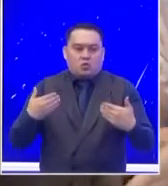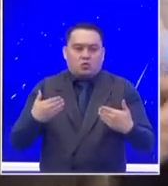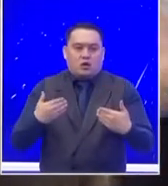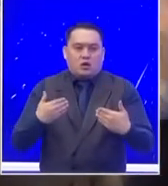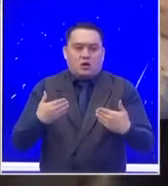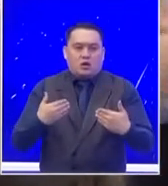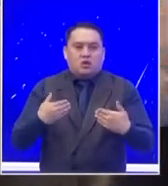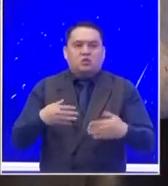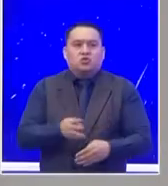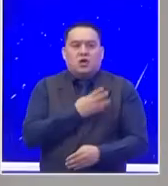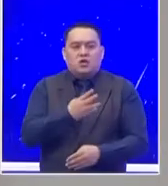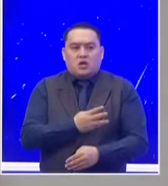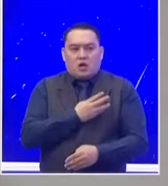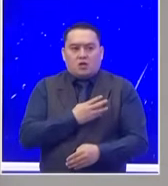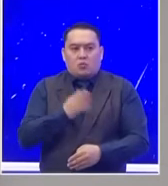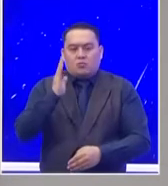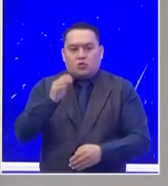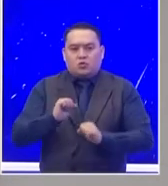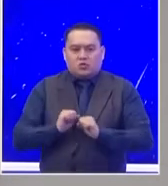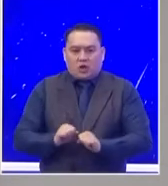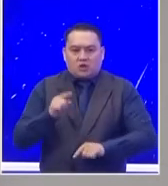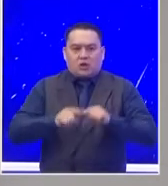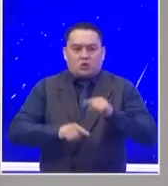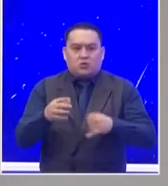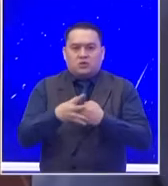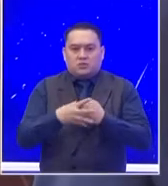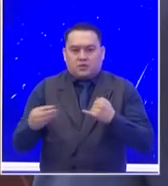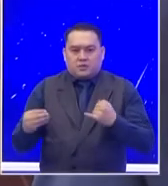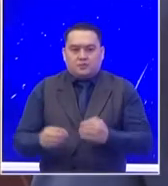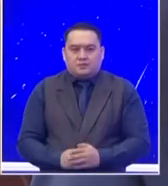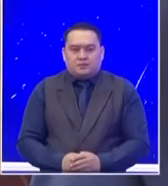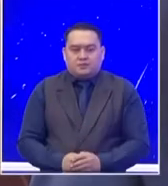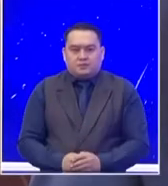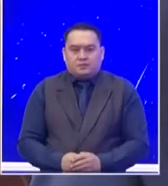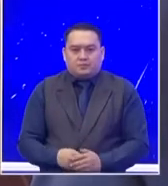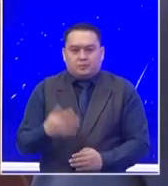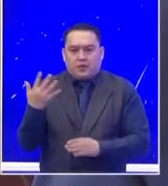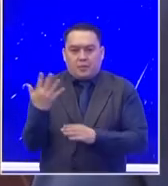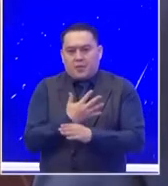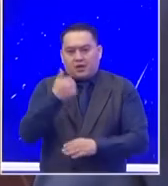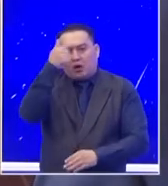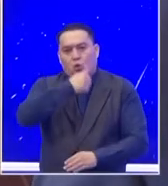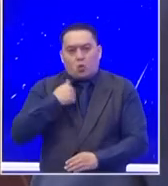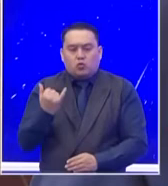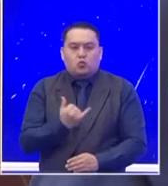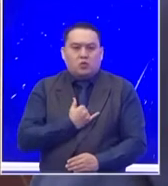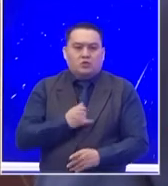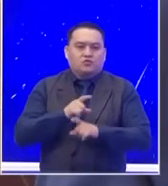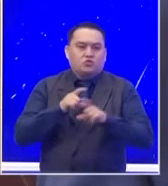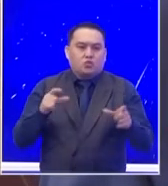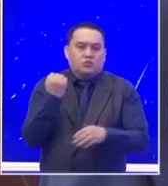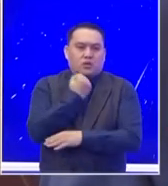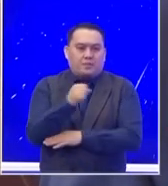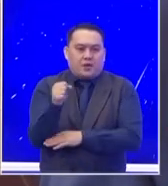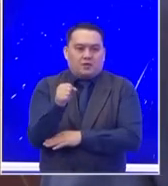и подпитывают желание школьников стать в будущем защитниками родной земли. Пятый год подряд наша школа занимает